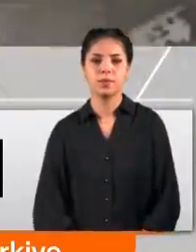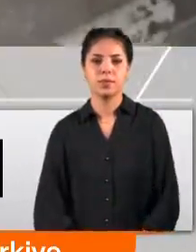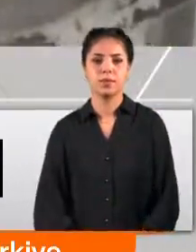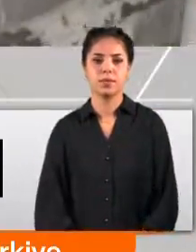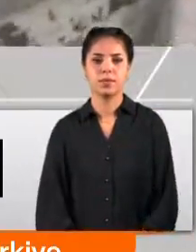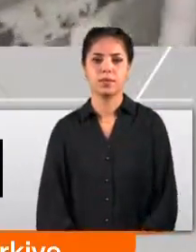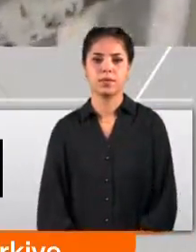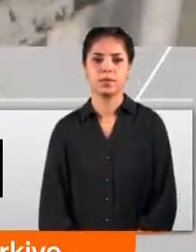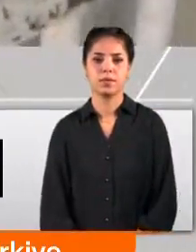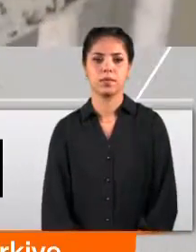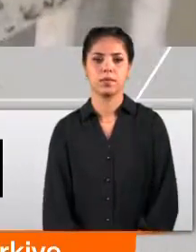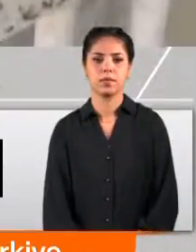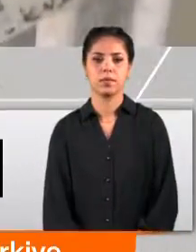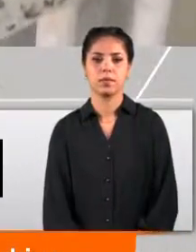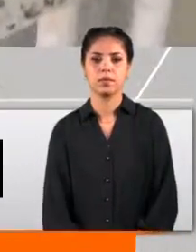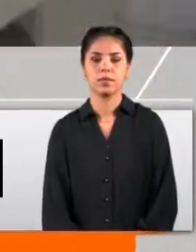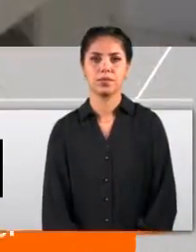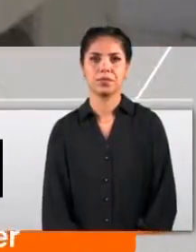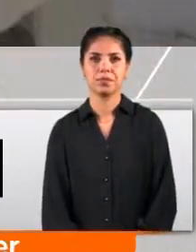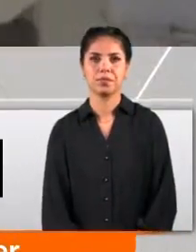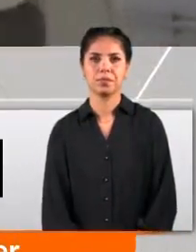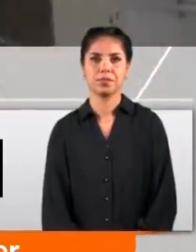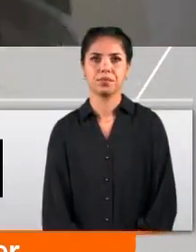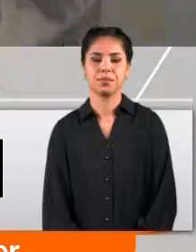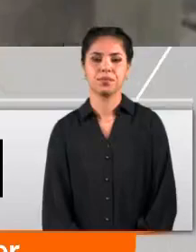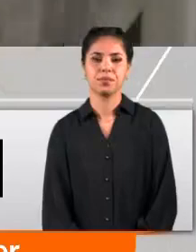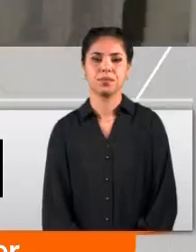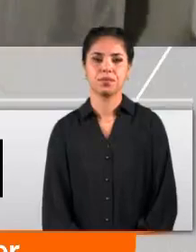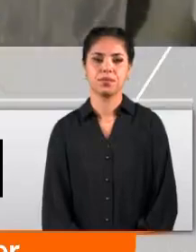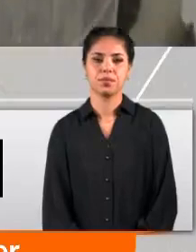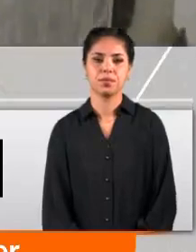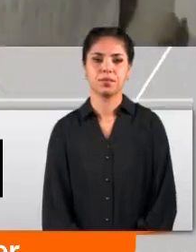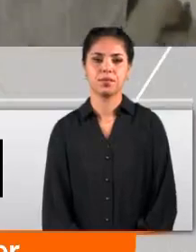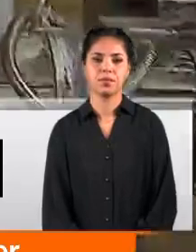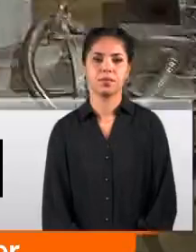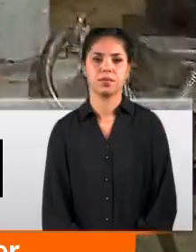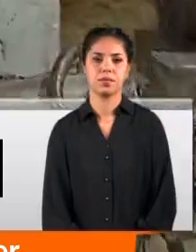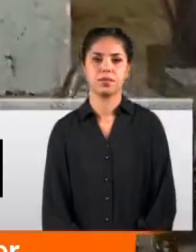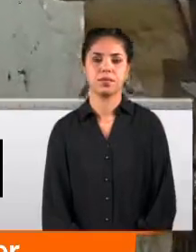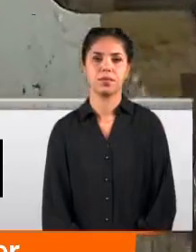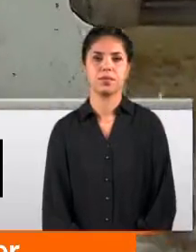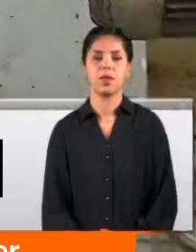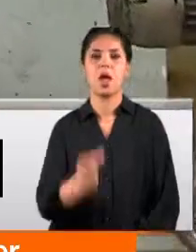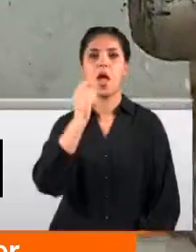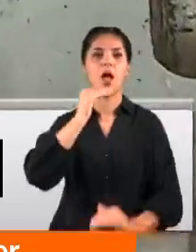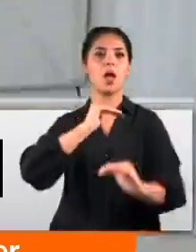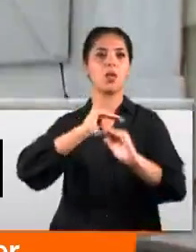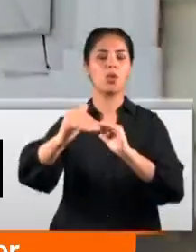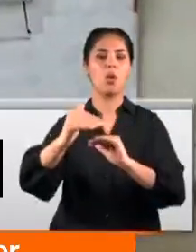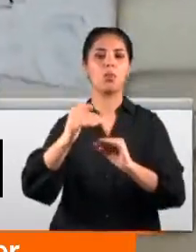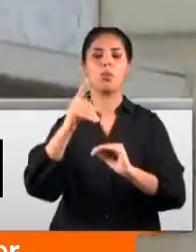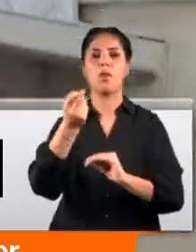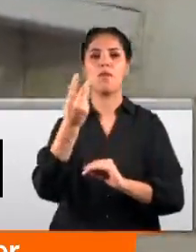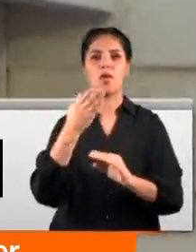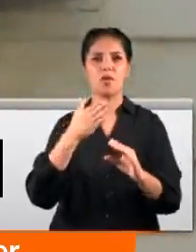bilgilendirmiyorlar ki bu başkanlar belediye başkanları parasıyla alıyor mikrop alıyoruz Demek ki başkentliler bakterili ekmek